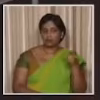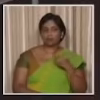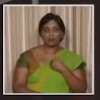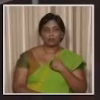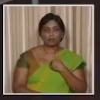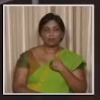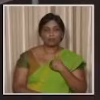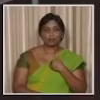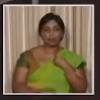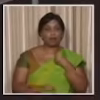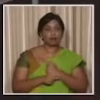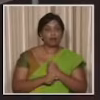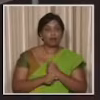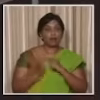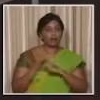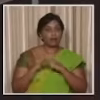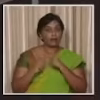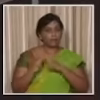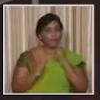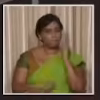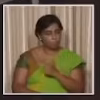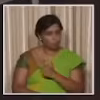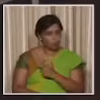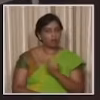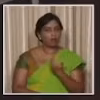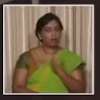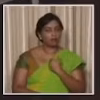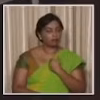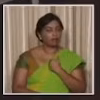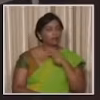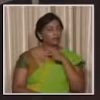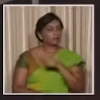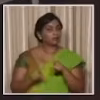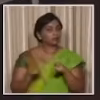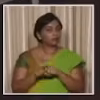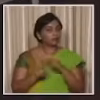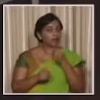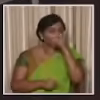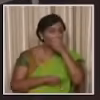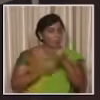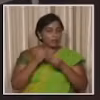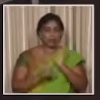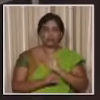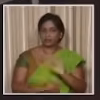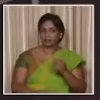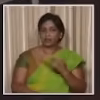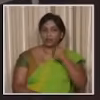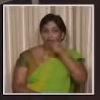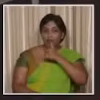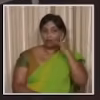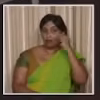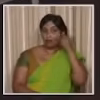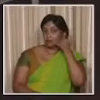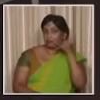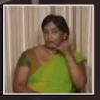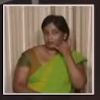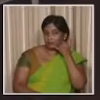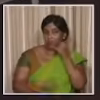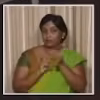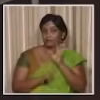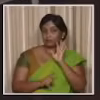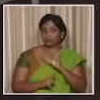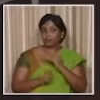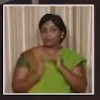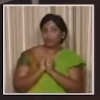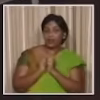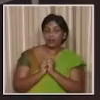අපි ඇවිල්ලා තින් අපි රජයට බදු ගෙවන අපි ඔය එක එක ඩීල් දාන මිනිස්සු නෙවෙයි. හොරෙන් රැට කතා කරලා